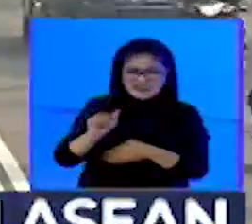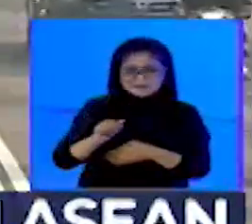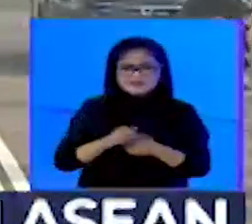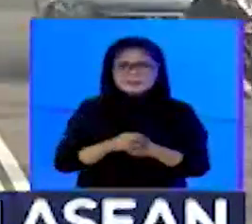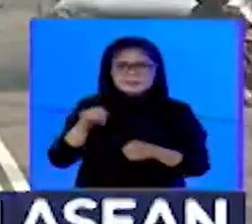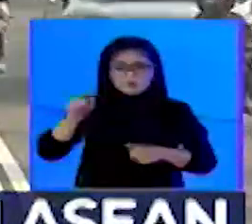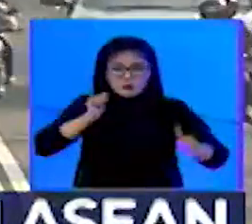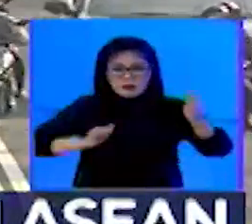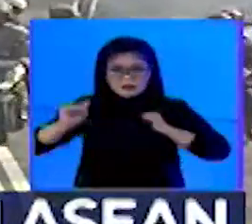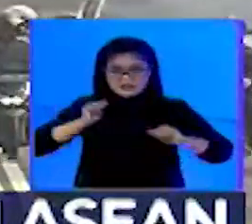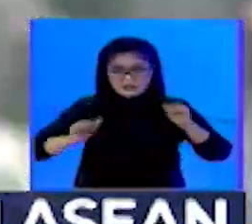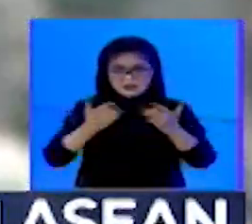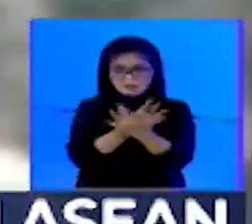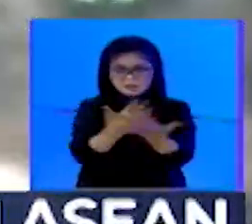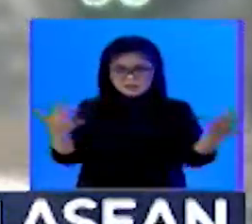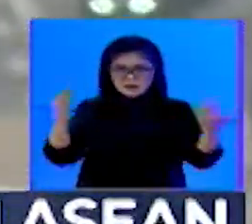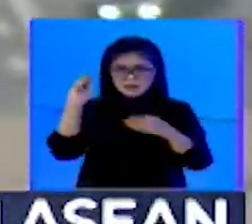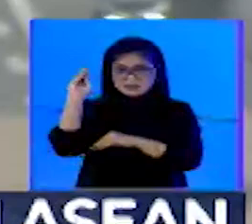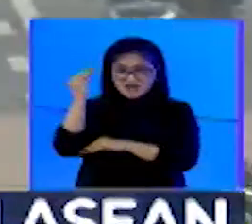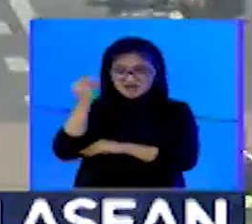Aktivitas warga Jakarta pun kembali normal.